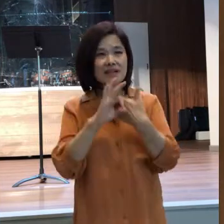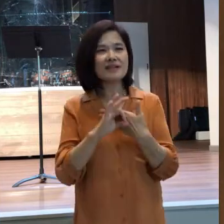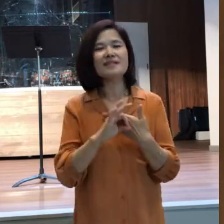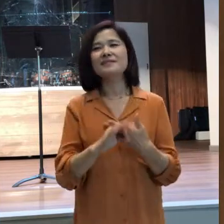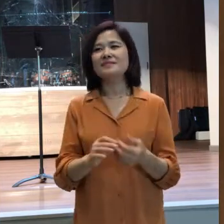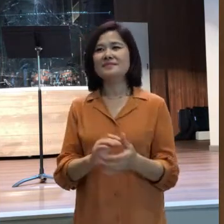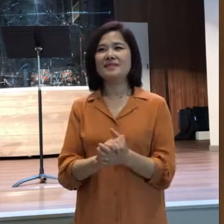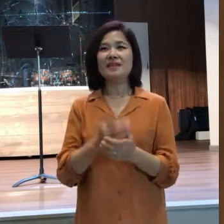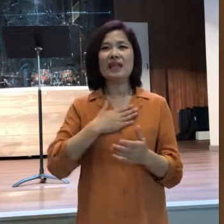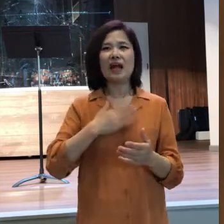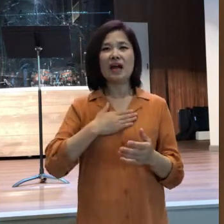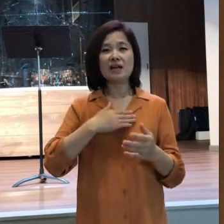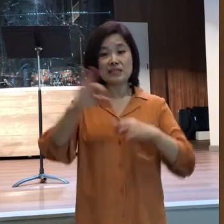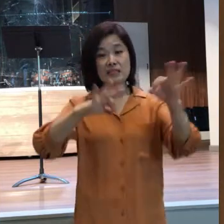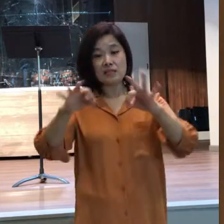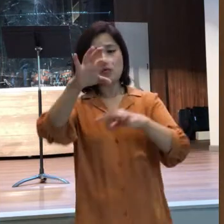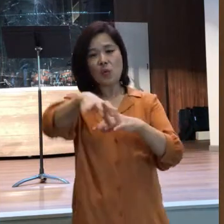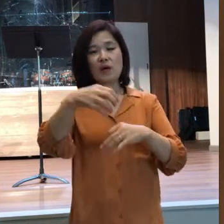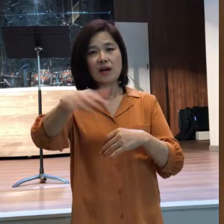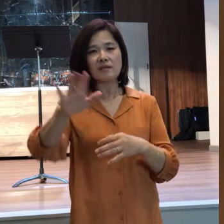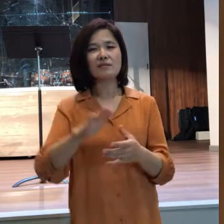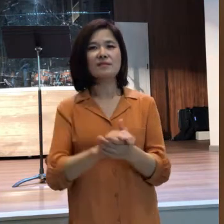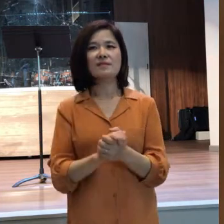들면 제가 몰에 가서